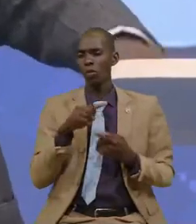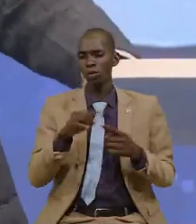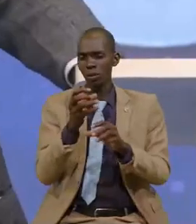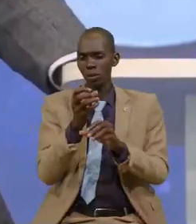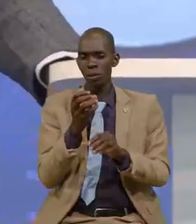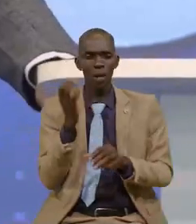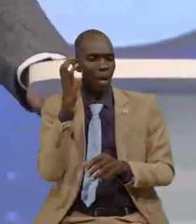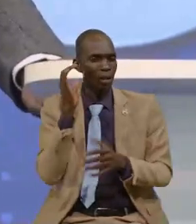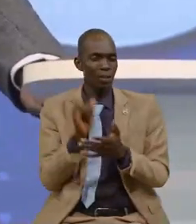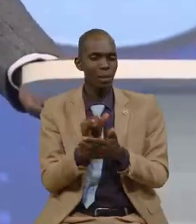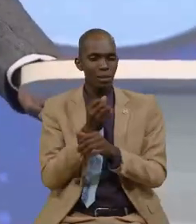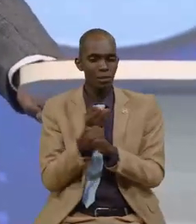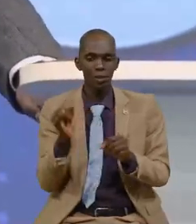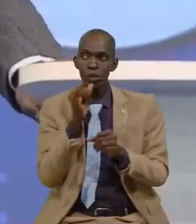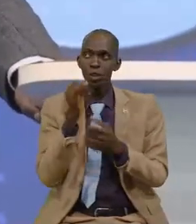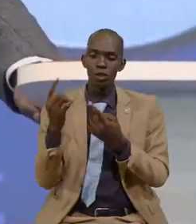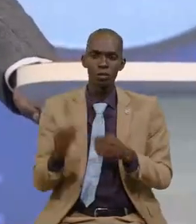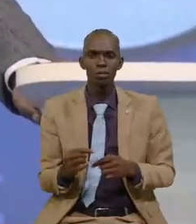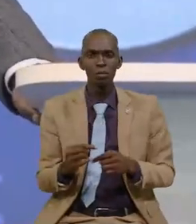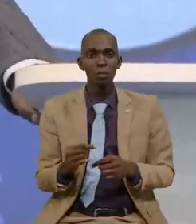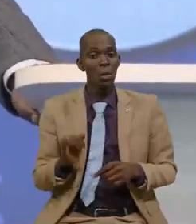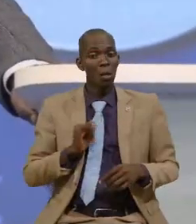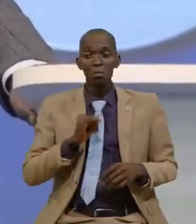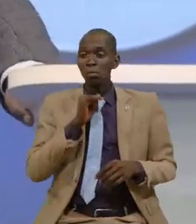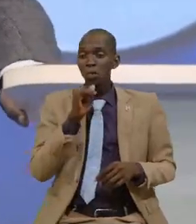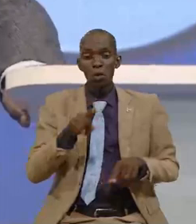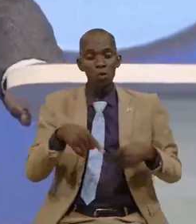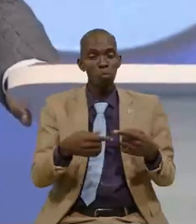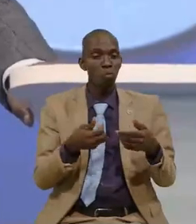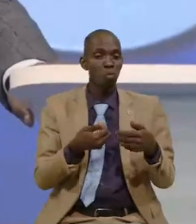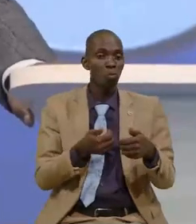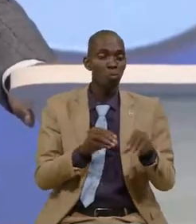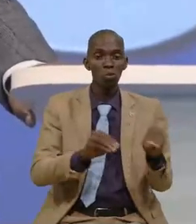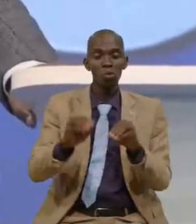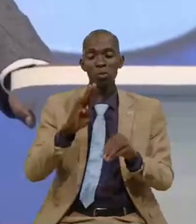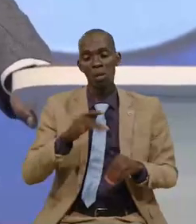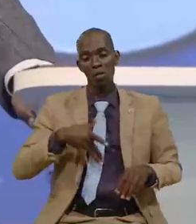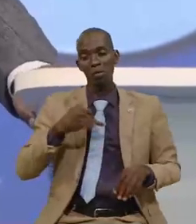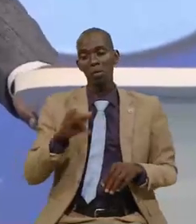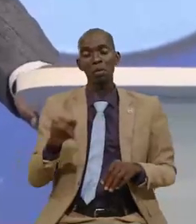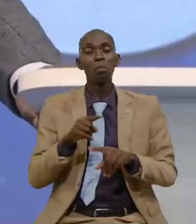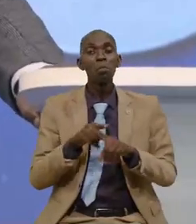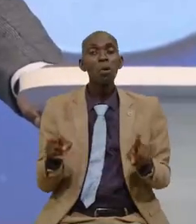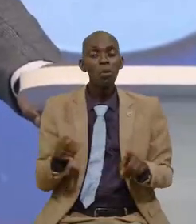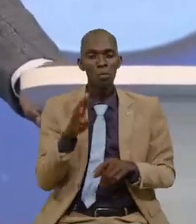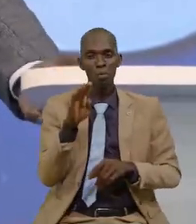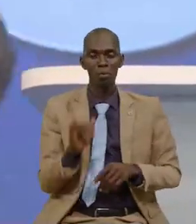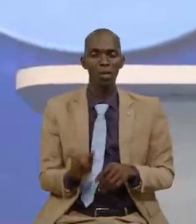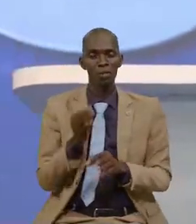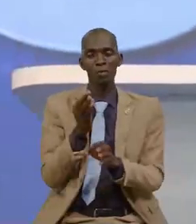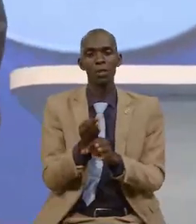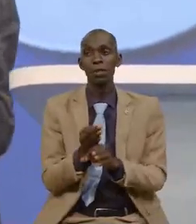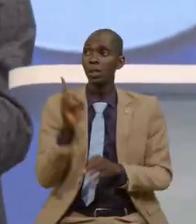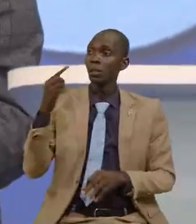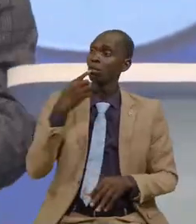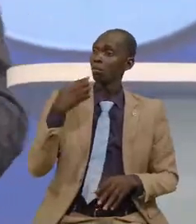que sentais-tu lorsque tu entends que le salut vient? Je ne vais pas par le sentiment, je vais par la foi. Il dit que le